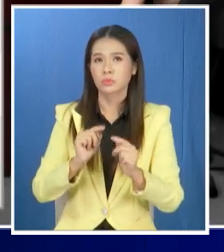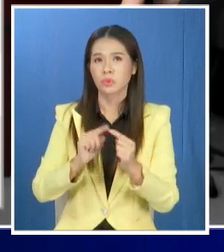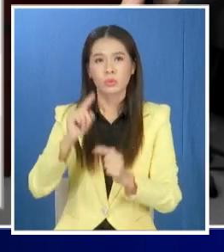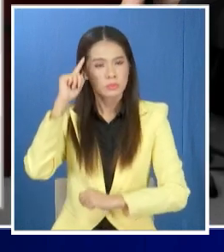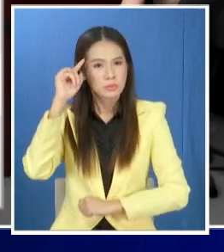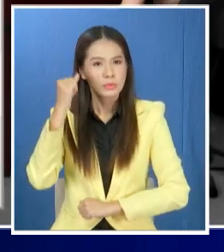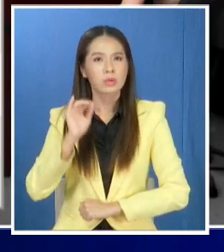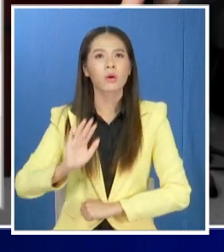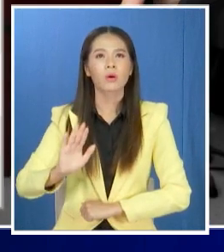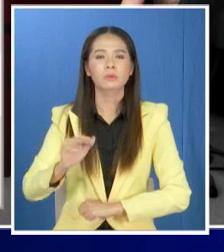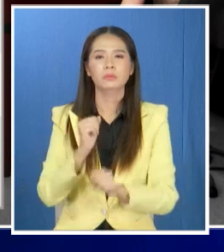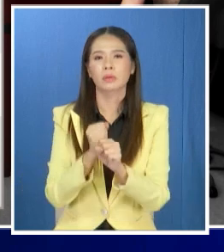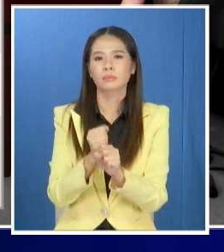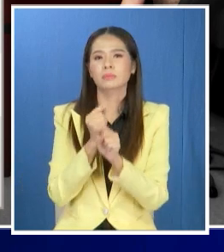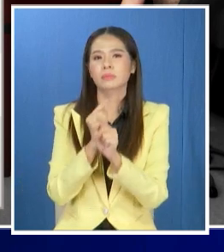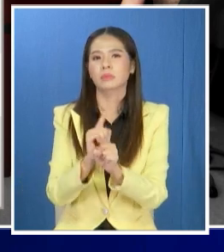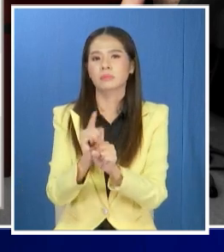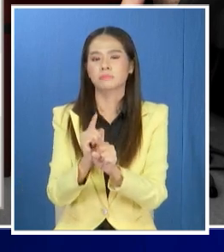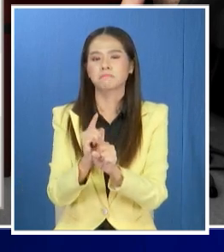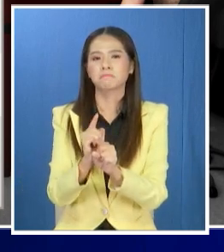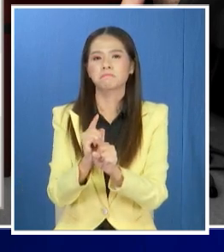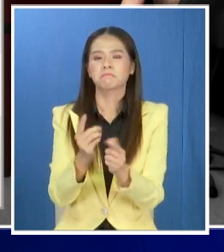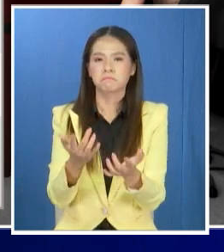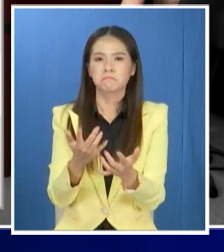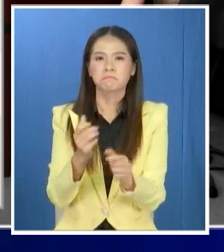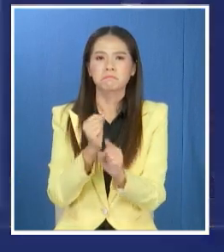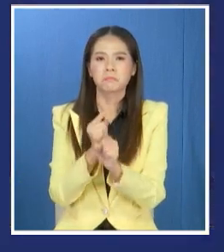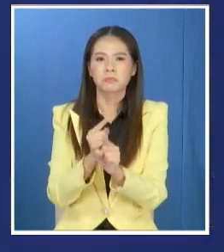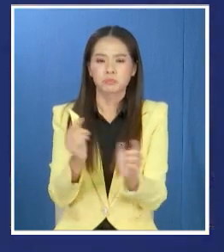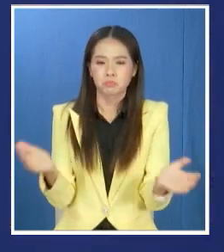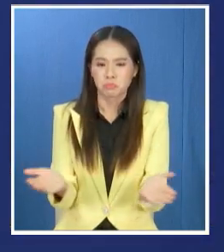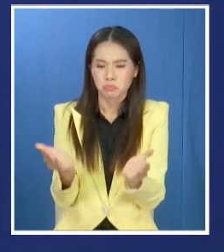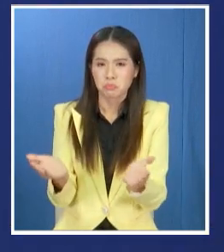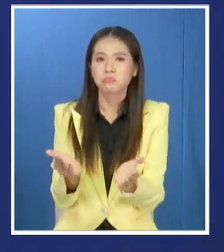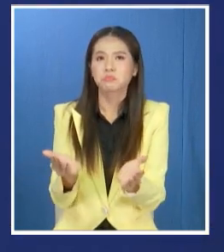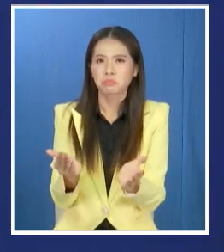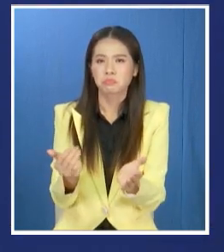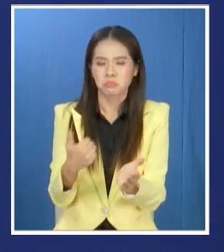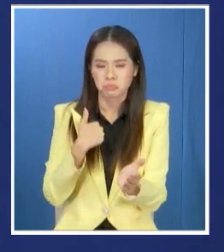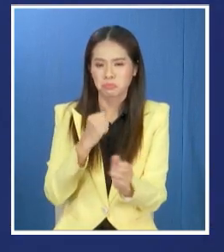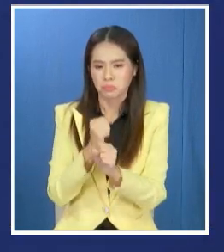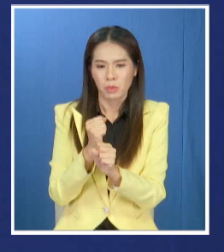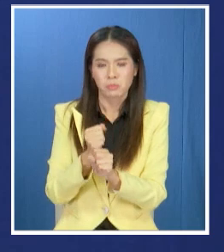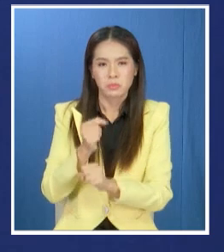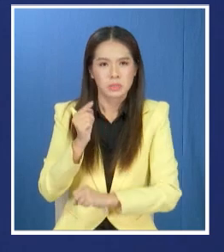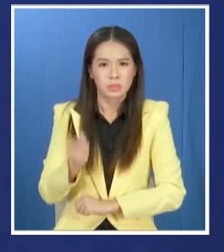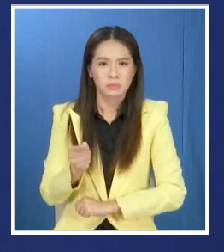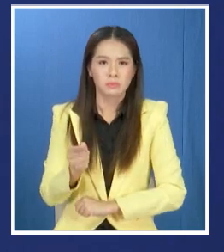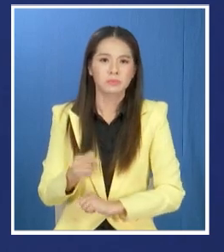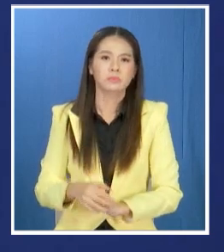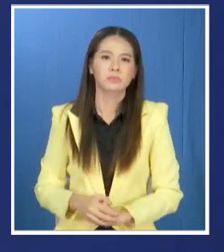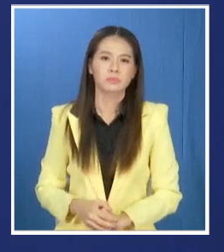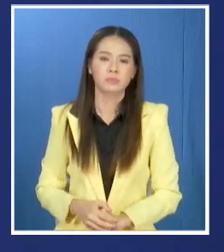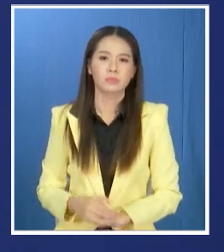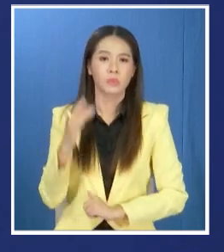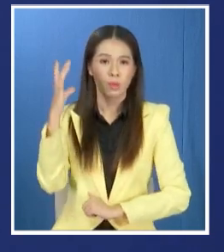นะครับซึ่งบริการจากบูรณาการนะครับแล้วก็รัดปุ่มนะครับจนแล้วก็ให้เกิดผลลัพธ์